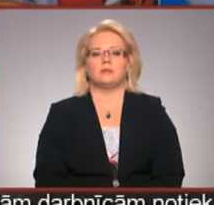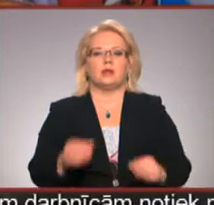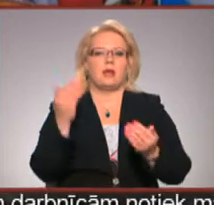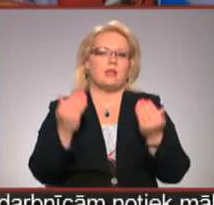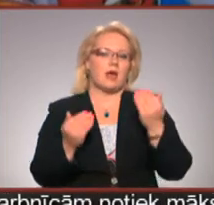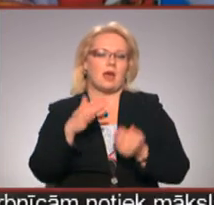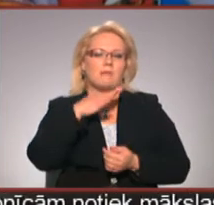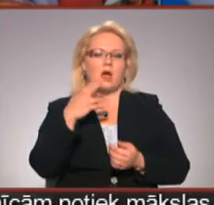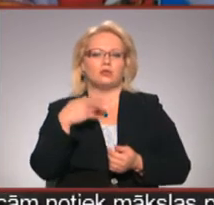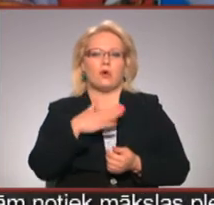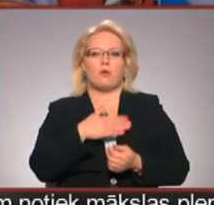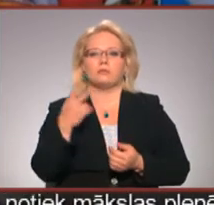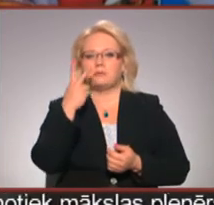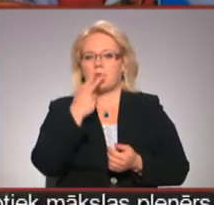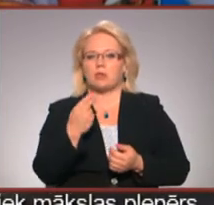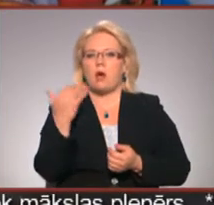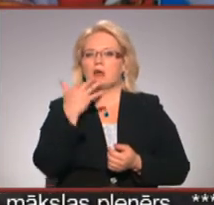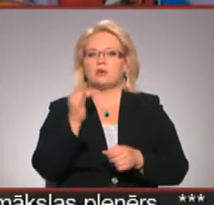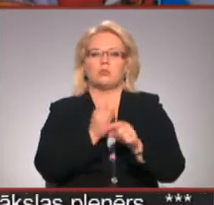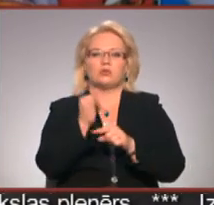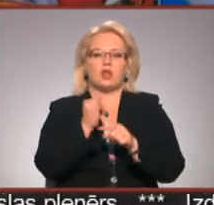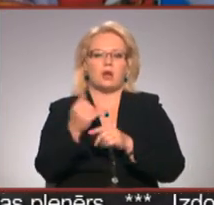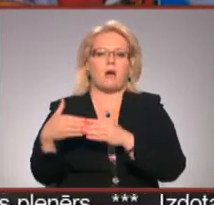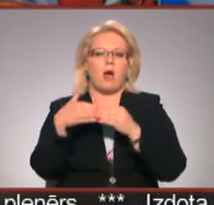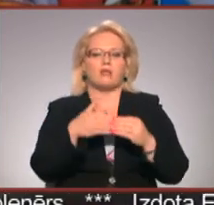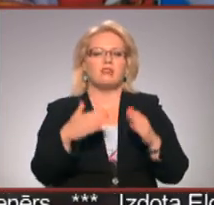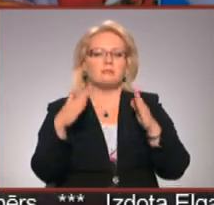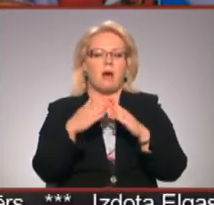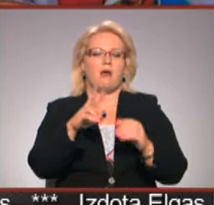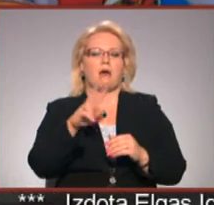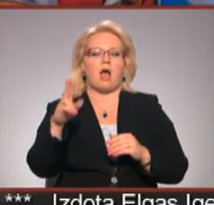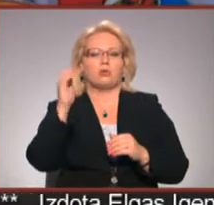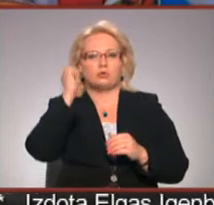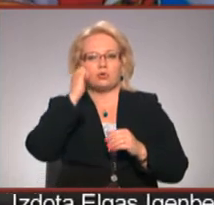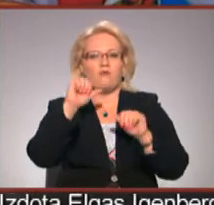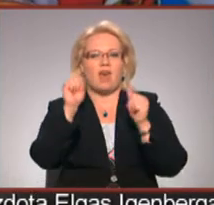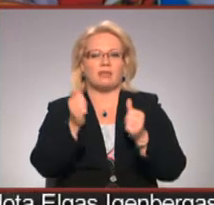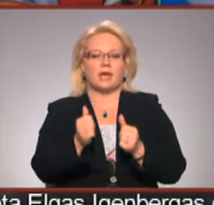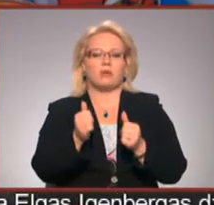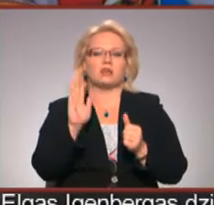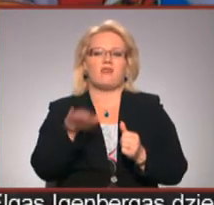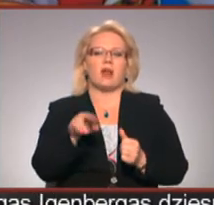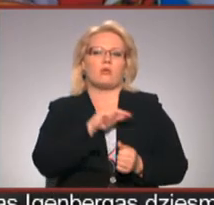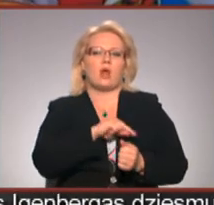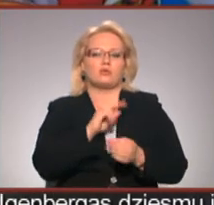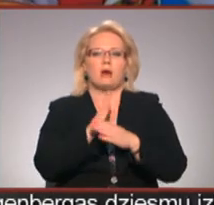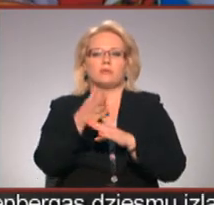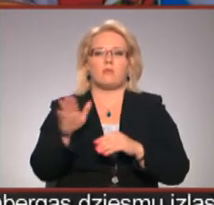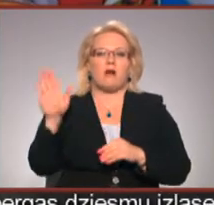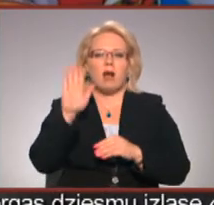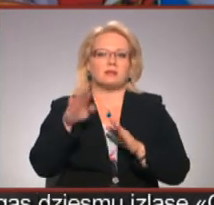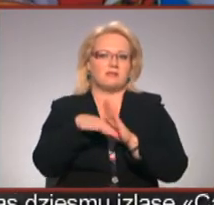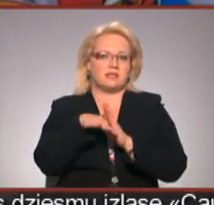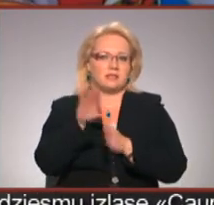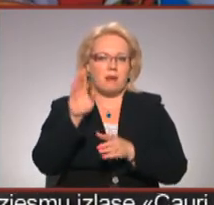Droši vien daudzi no mums paraduši no ārzemju ceļojumiem atvest mājās kādu suvenīru, kas šķiet varētu raksturot apciemoto valsti